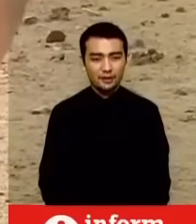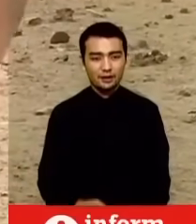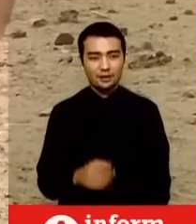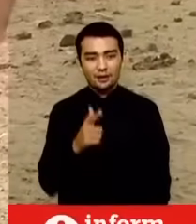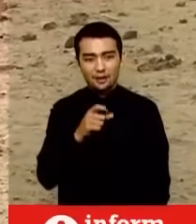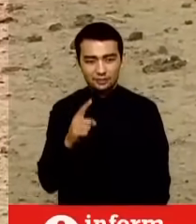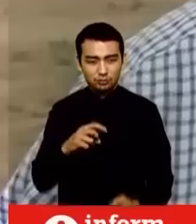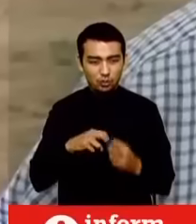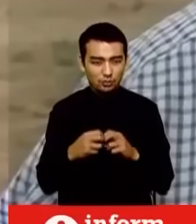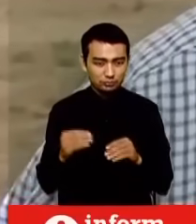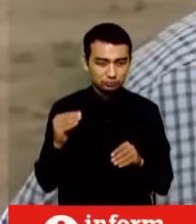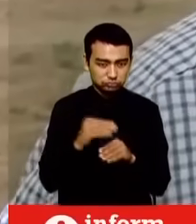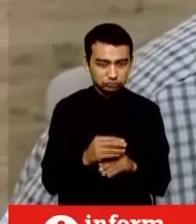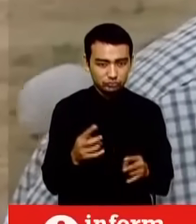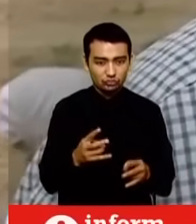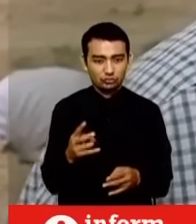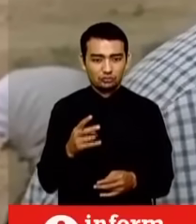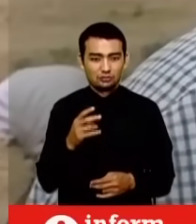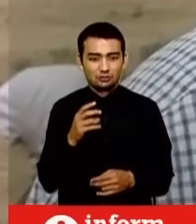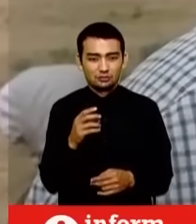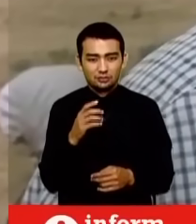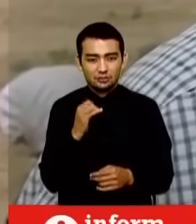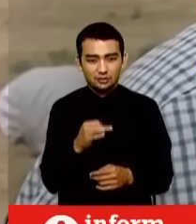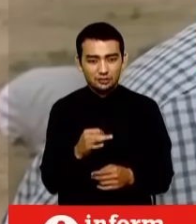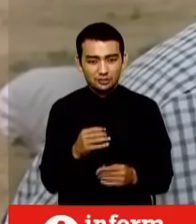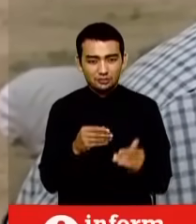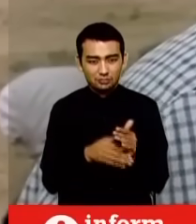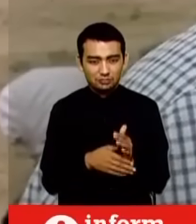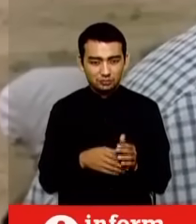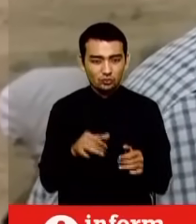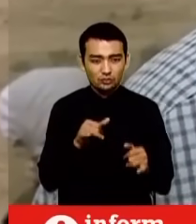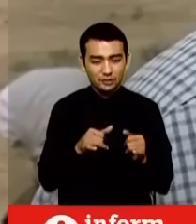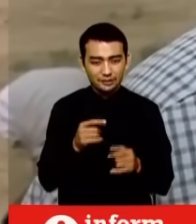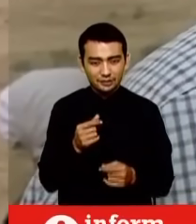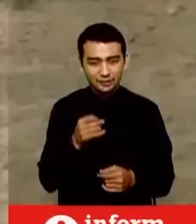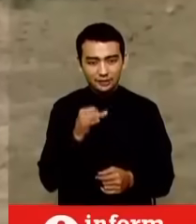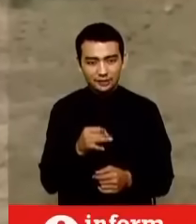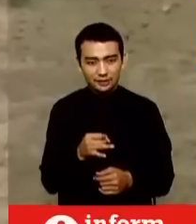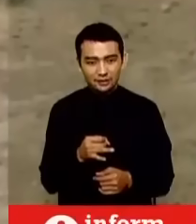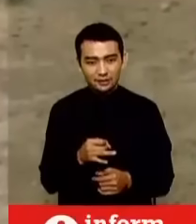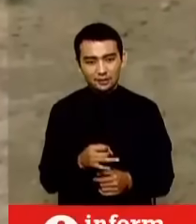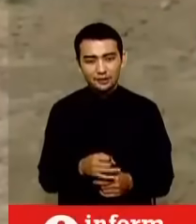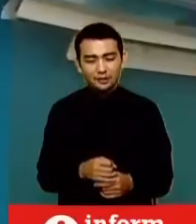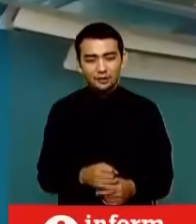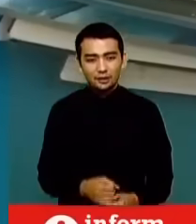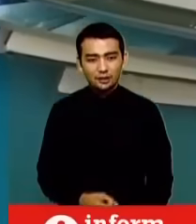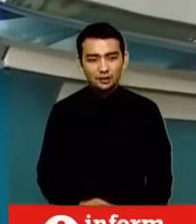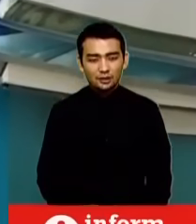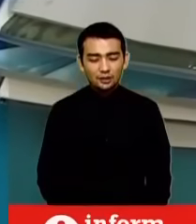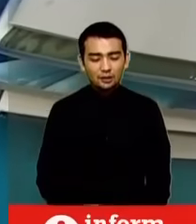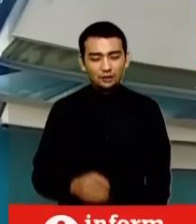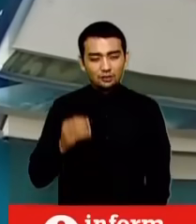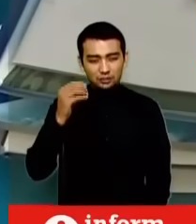мәселесі, бөлінген ақшасы бюджет мадараға кеткен болып есептелмейді. Ал оған қандай жағдай жасайды?